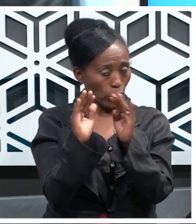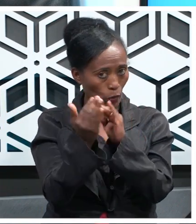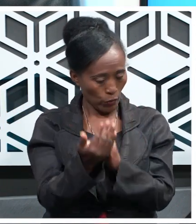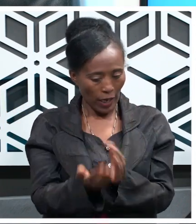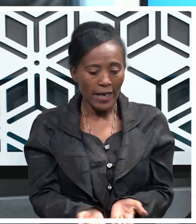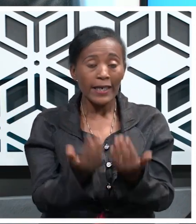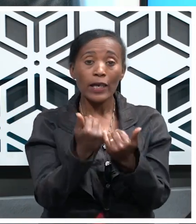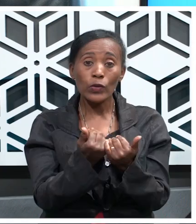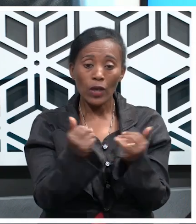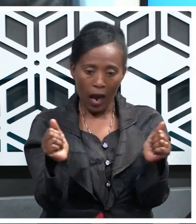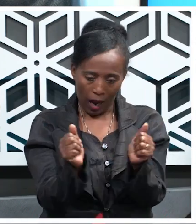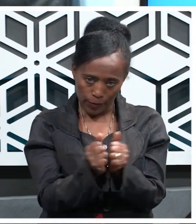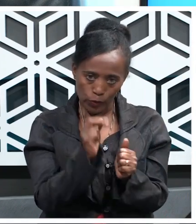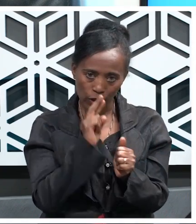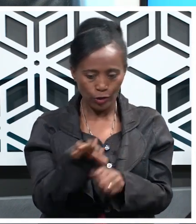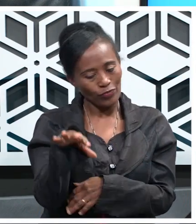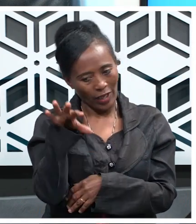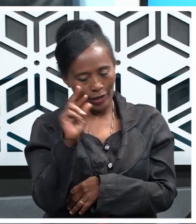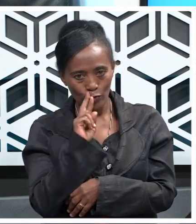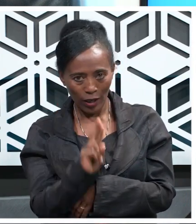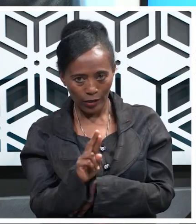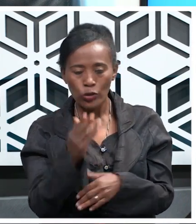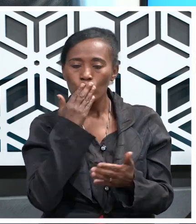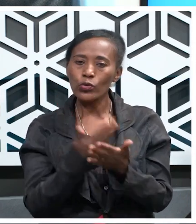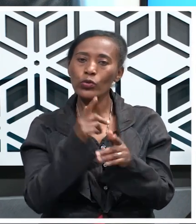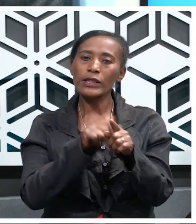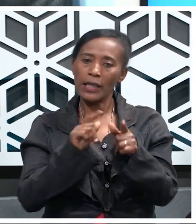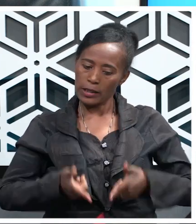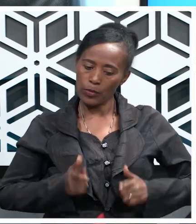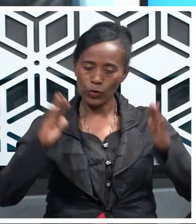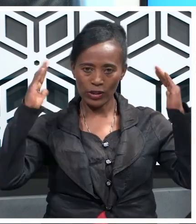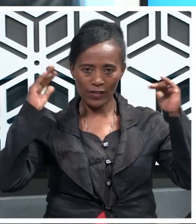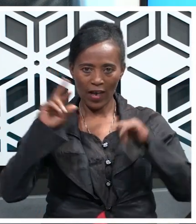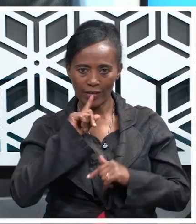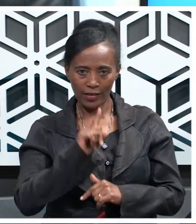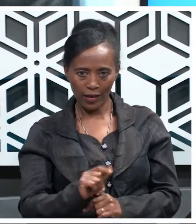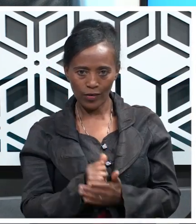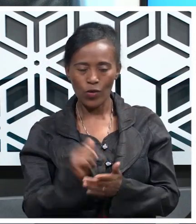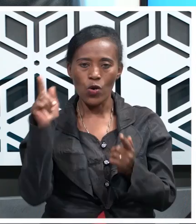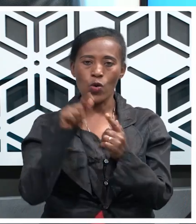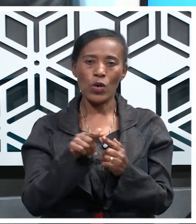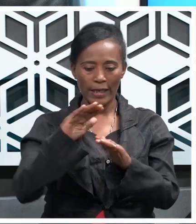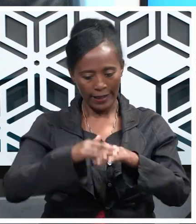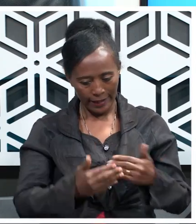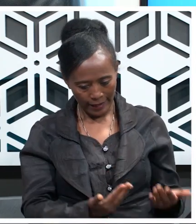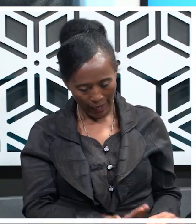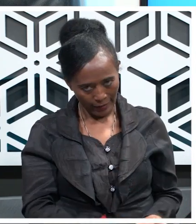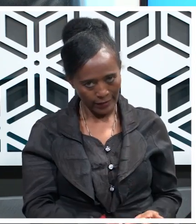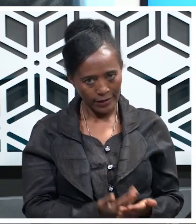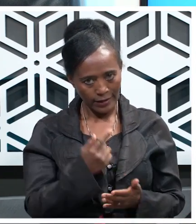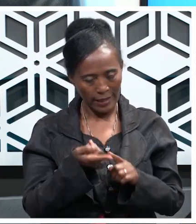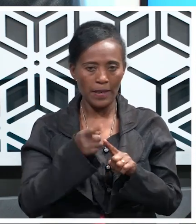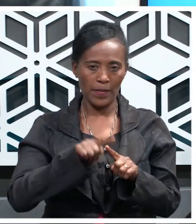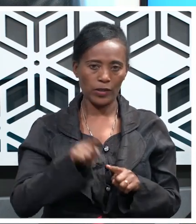ከሷ የምናገኘው ይሆናል። ቀሪውን በአብሮነታችን ታገኙታላችሁ። ጥሩ ጊዜ እንደሚኖራችሁ ተስፋ እናደርጋለን። ወደ